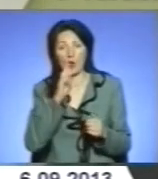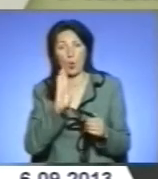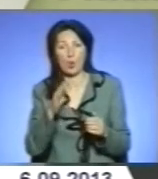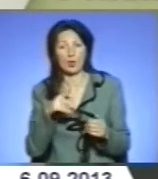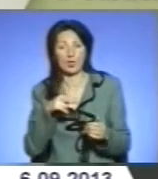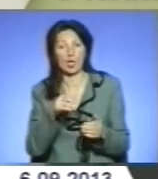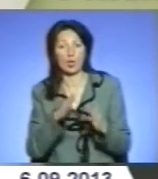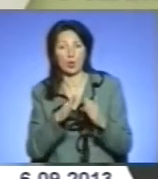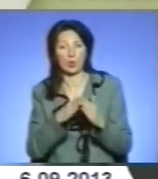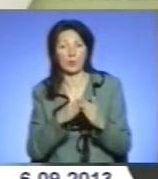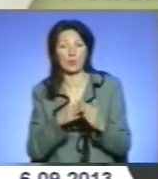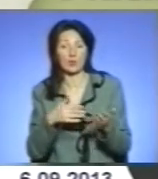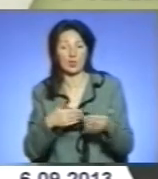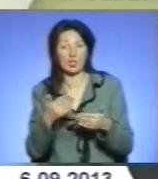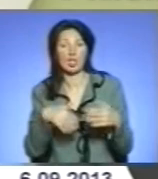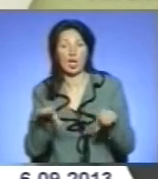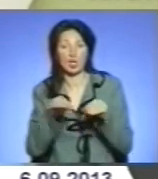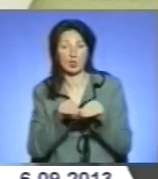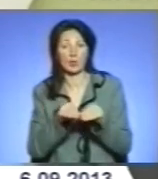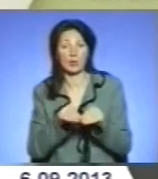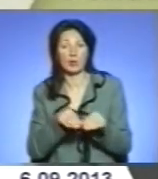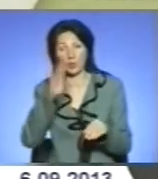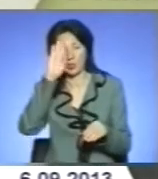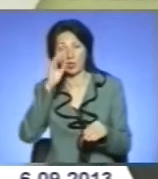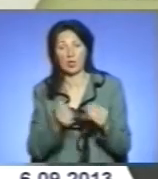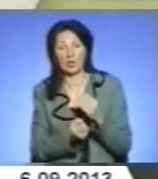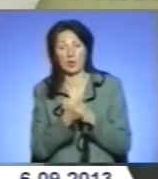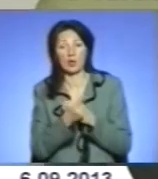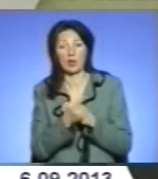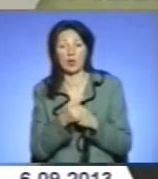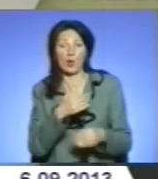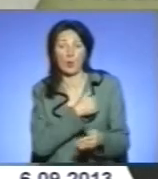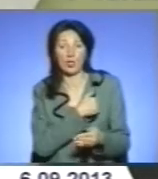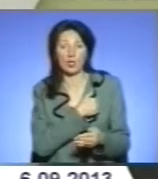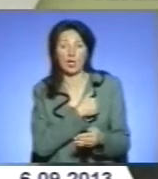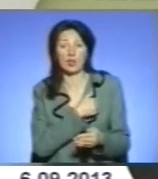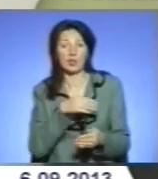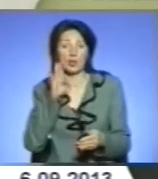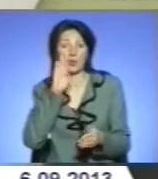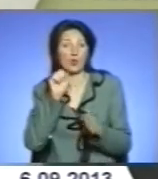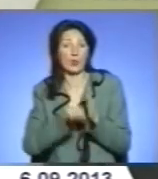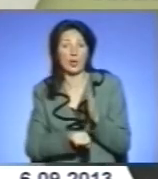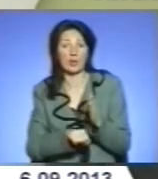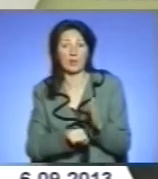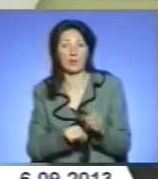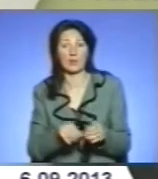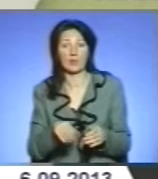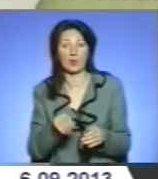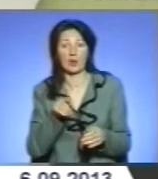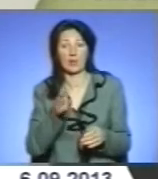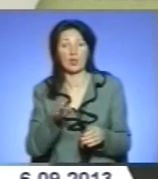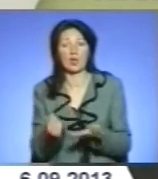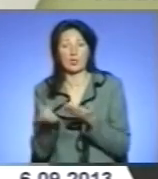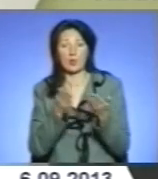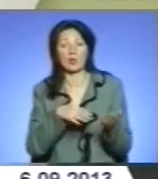Оскільки вони йшли разом, в нього фактично і виник намір, її, ну, з його слів, її вбити. В зв'язку з цим він її запросив